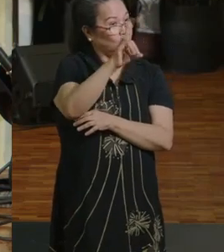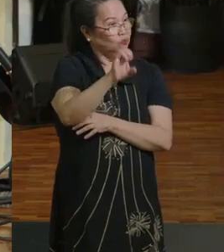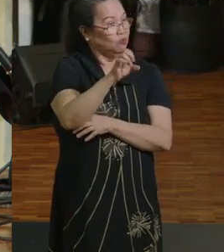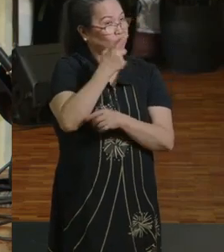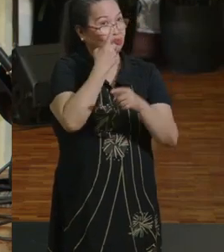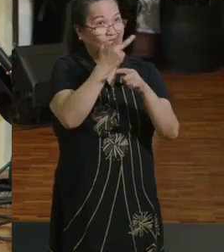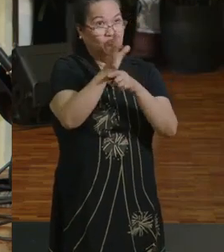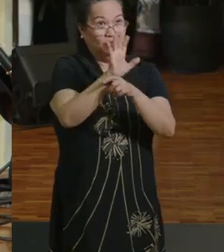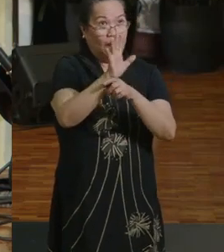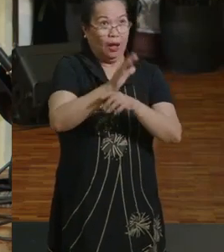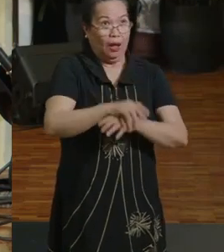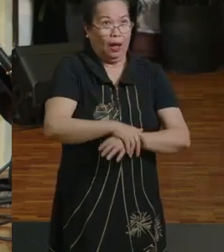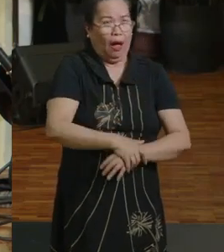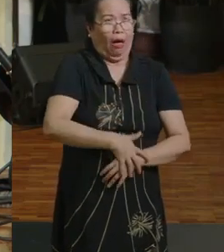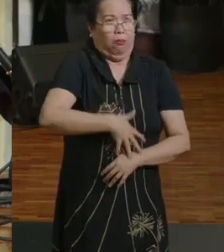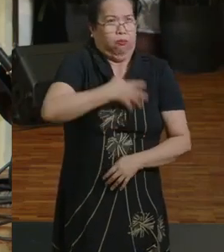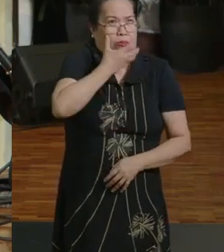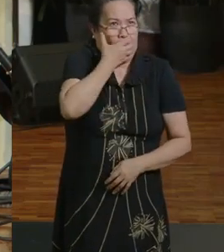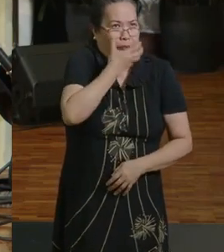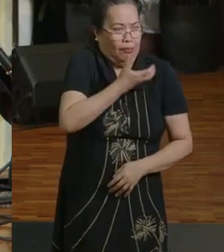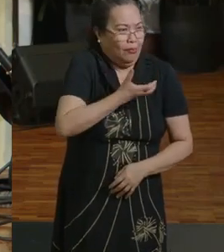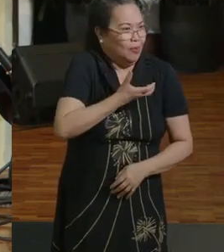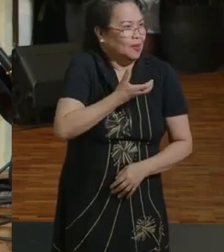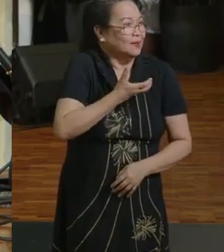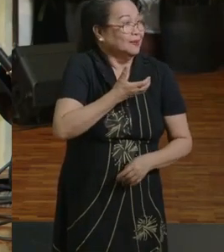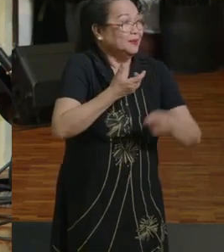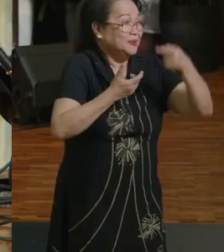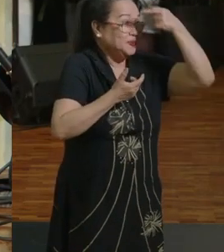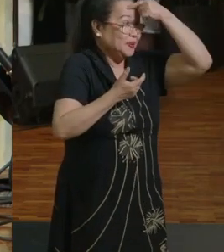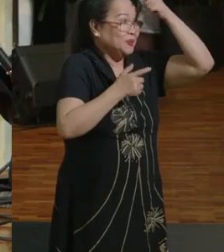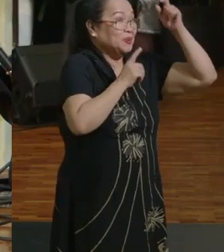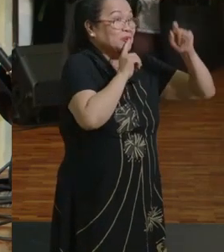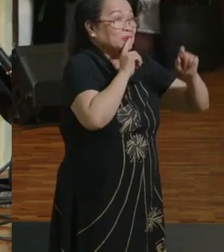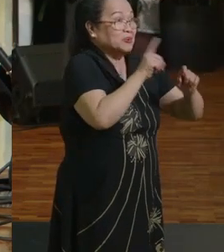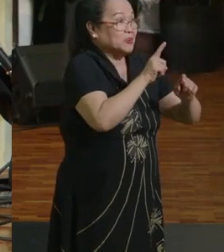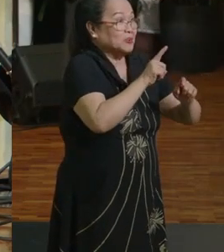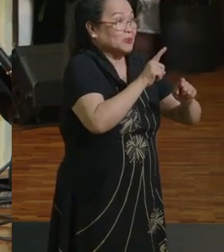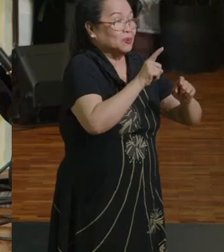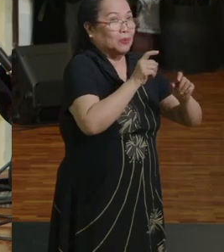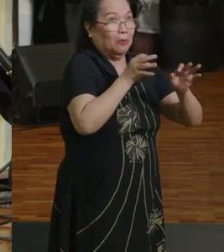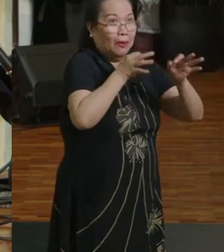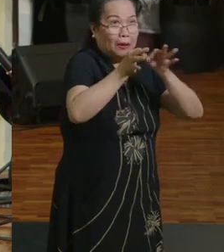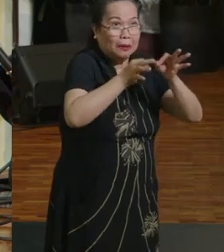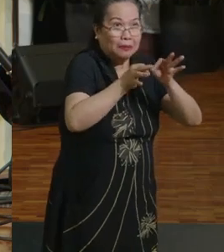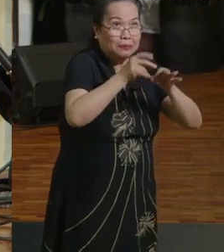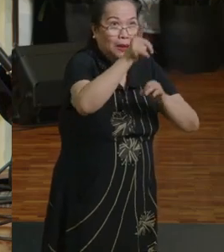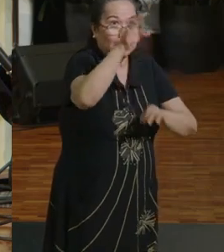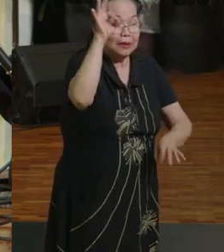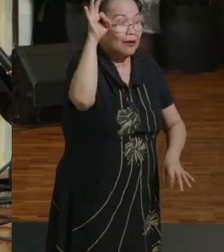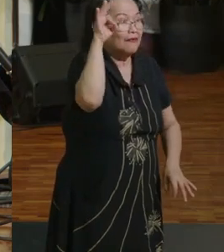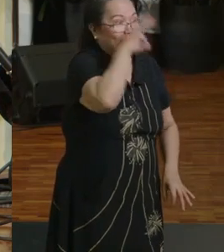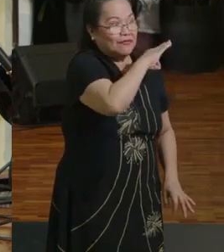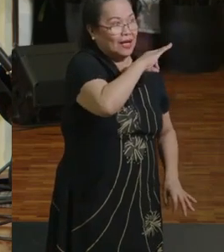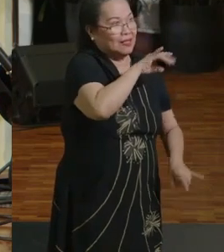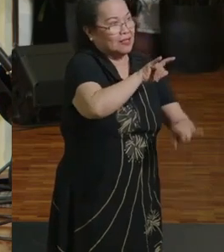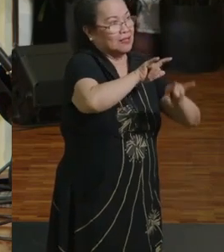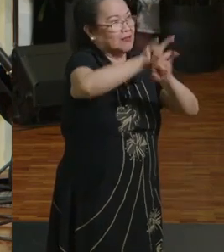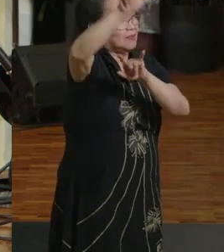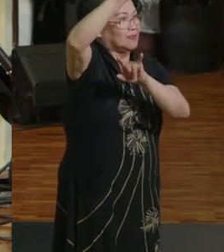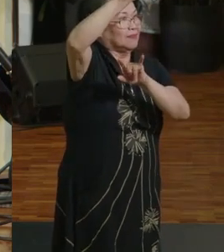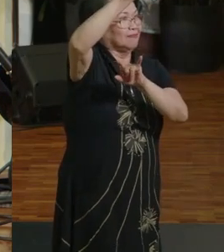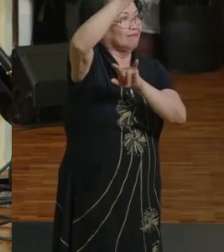Umikot po ang sikmura ko doon sa katotohanan na kanilang ibinibigay doon. Kasi kasinungalingan po yun.